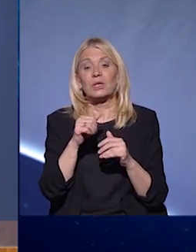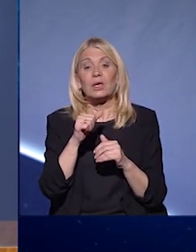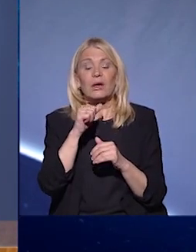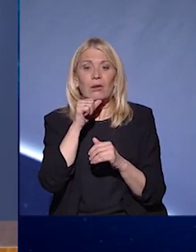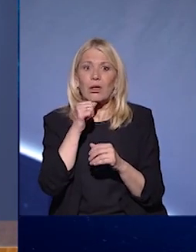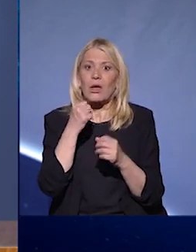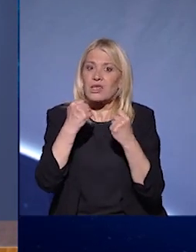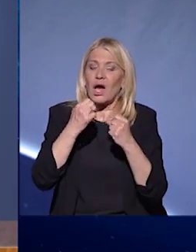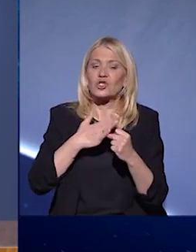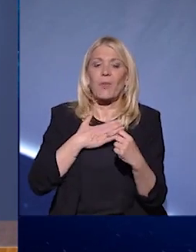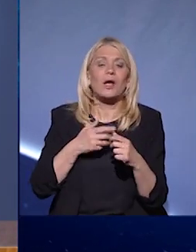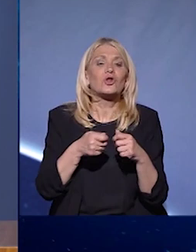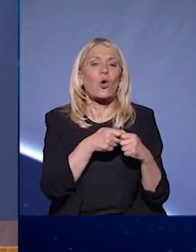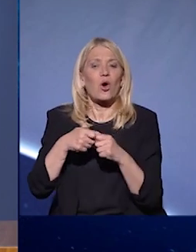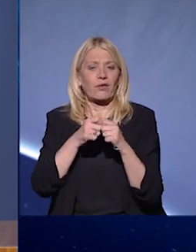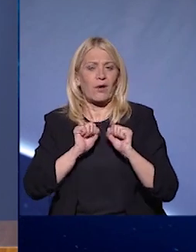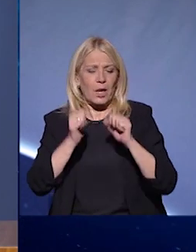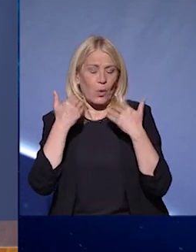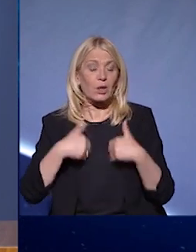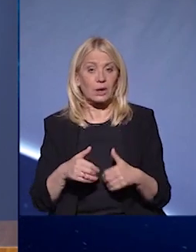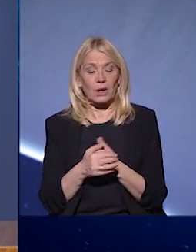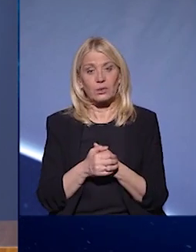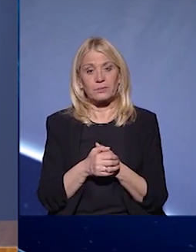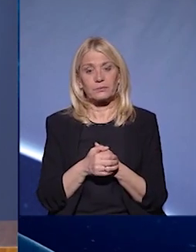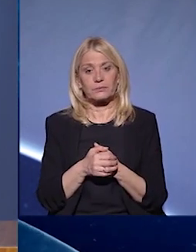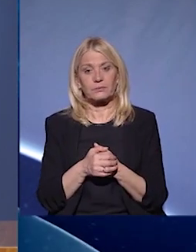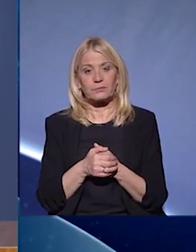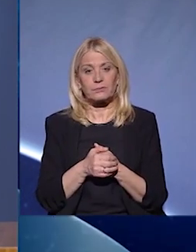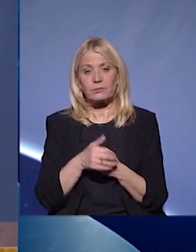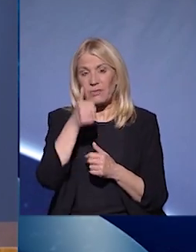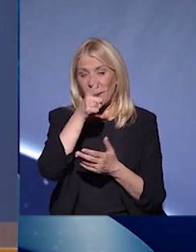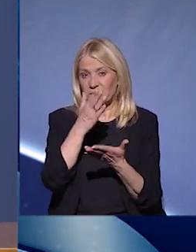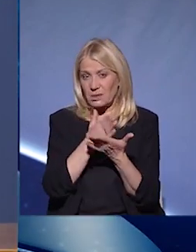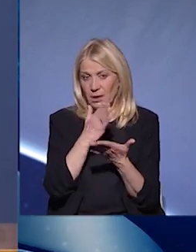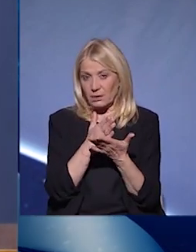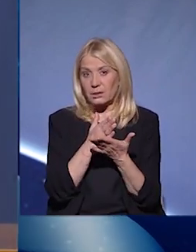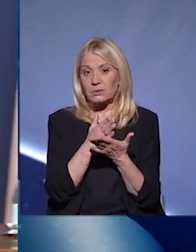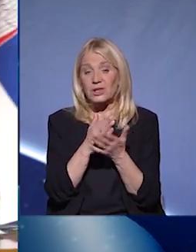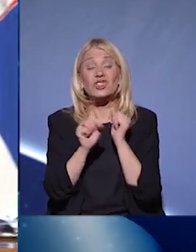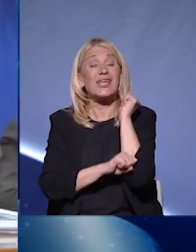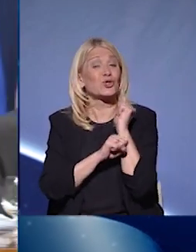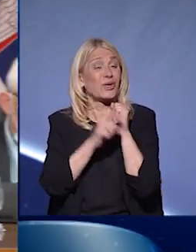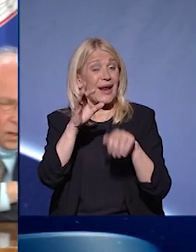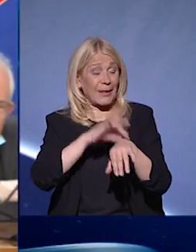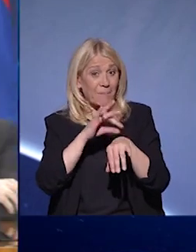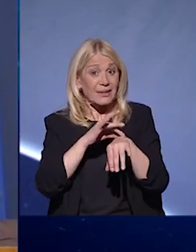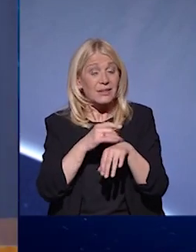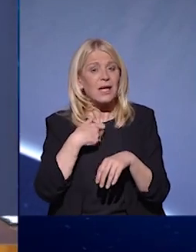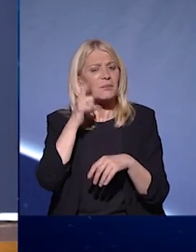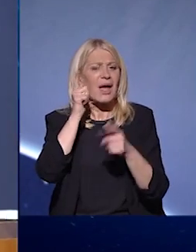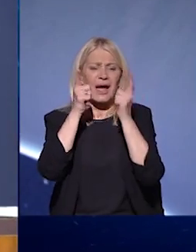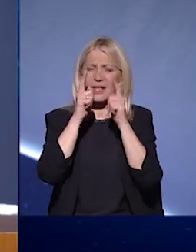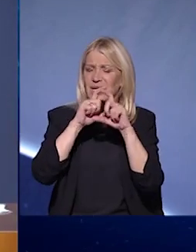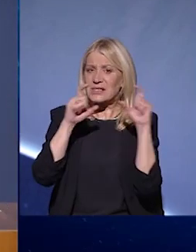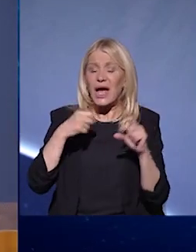i jačanu naše kolektivnog imuniteta. Što se tiče studenata, ja recimo za gradski